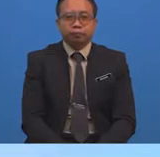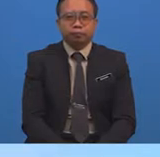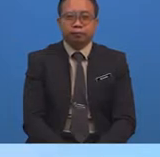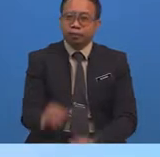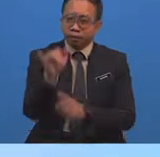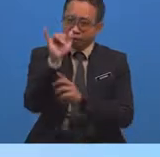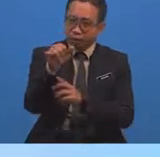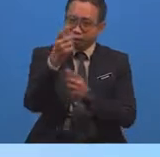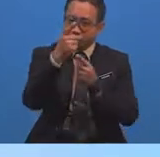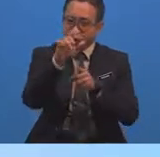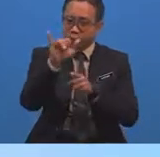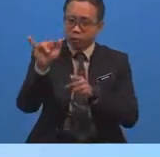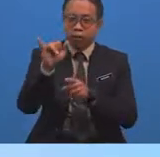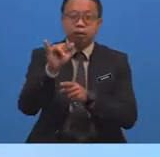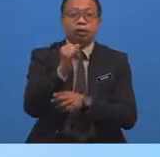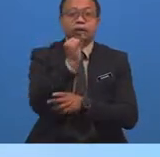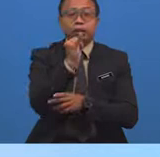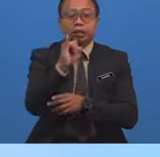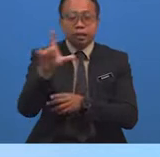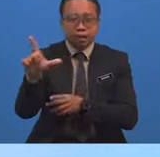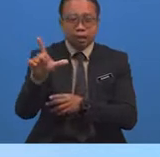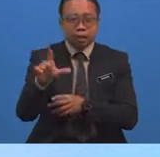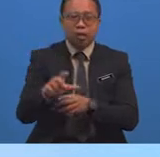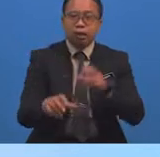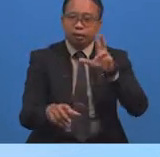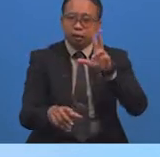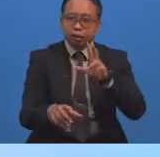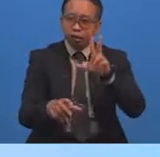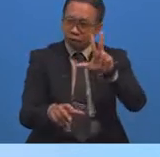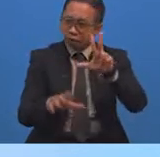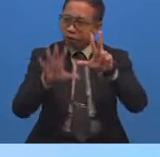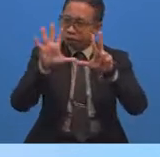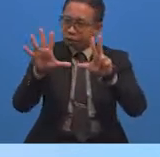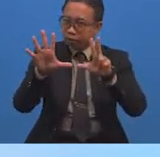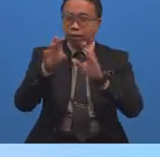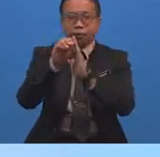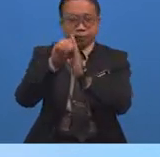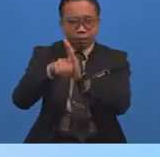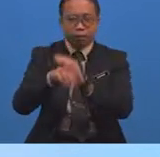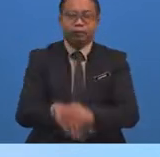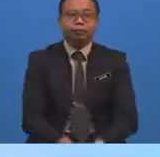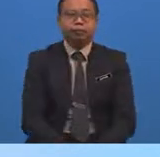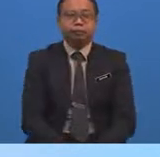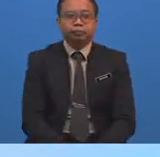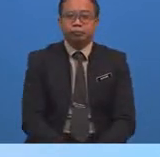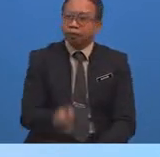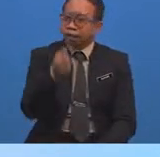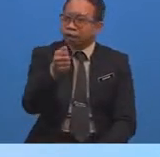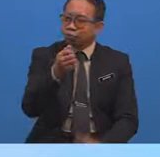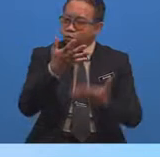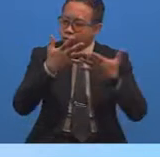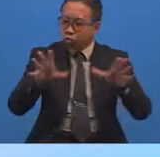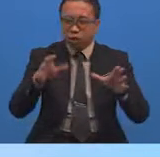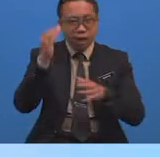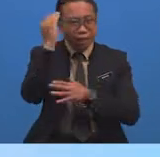ye kawabannya Iyalah 32 Mini kamu